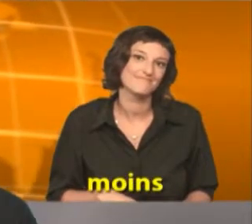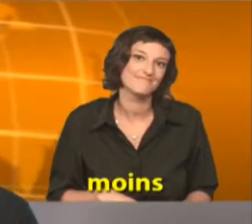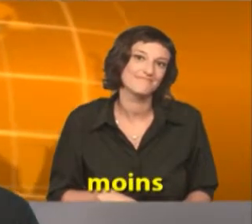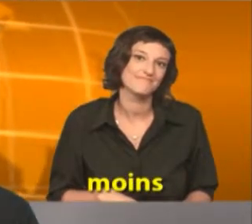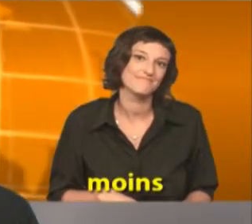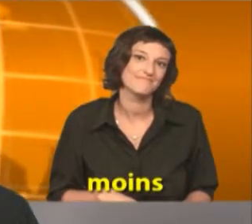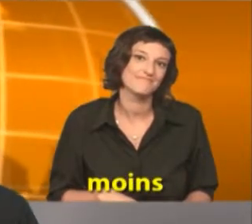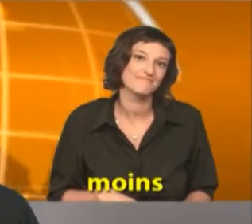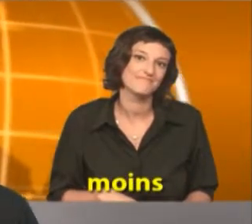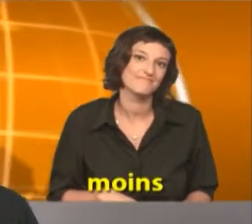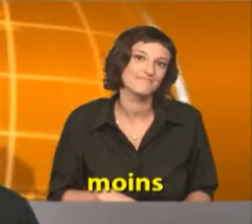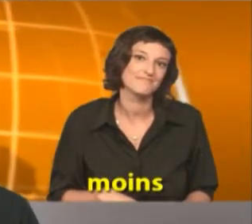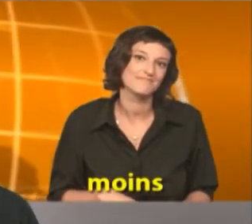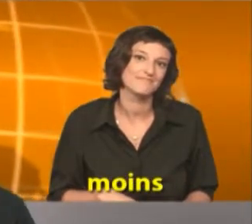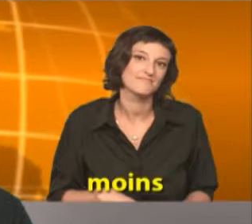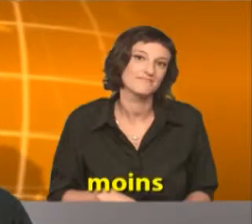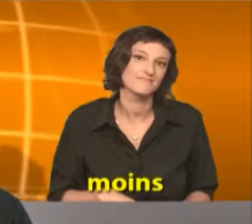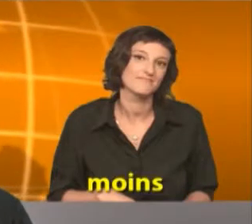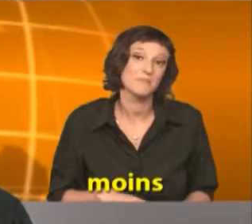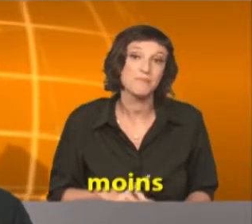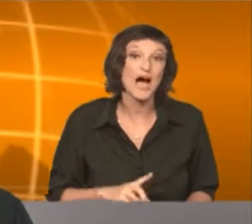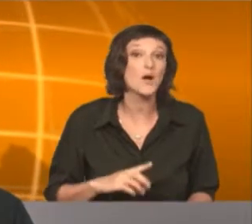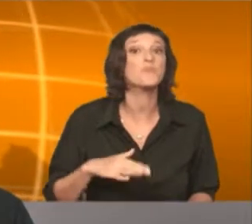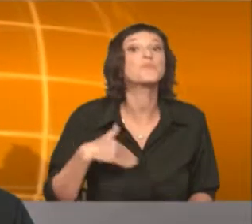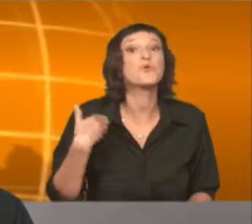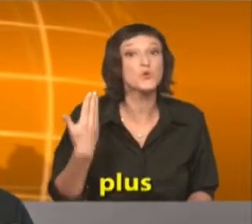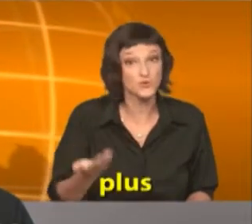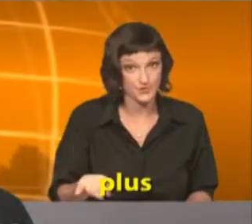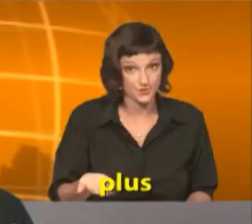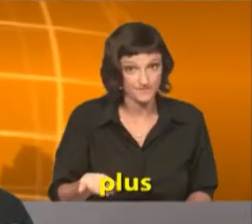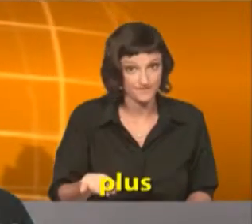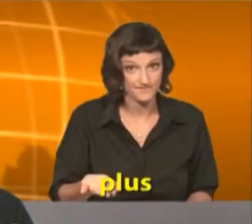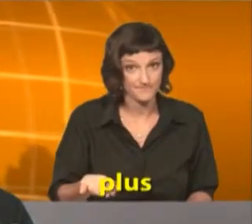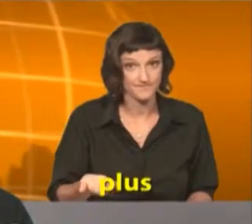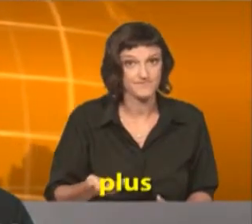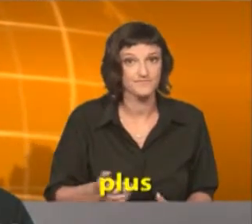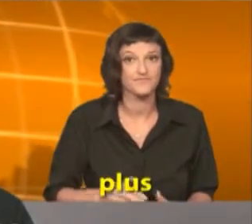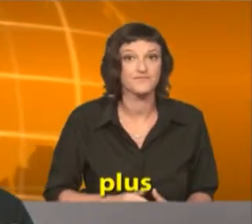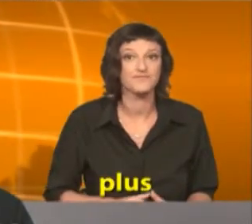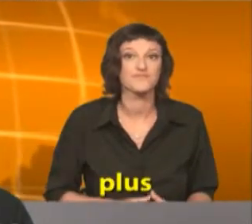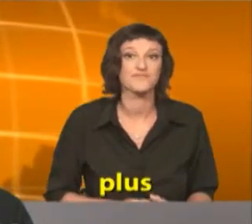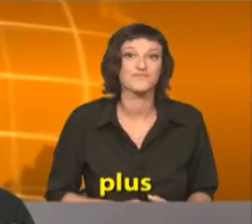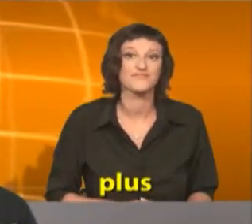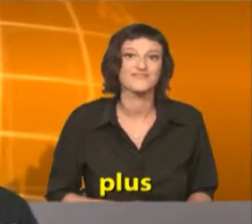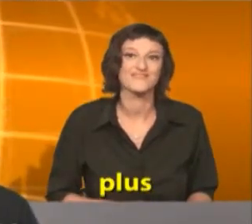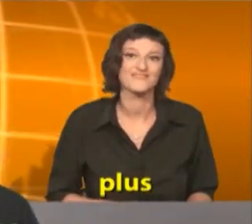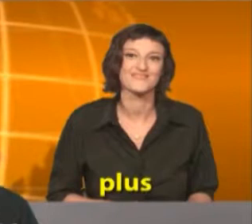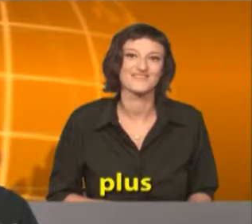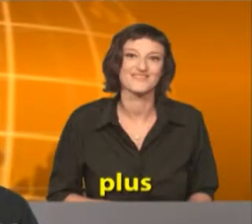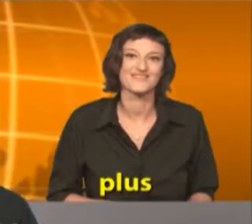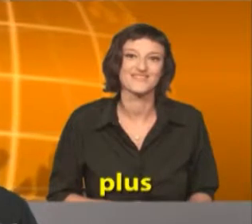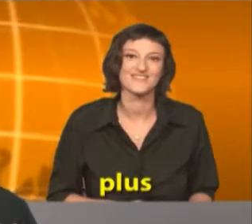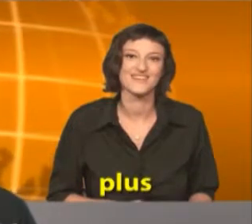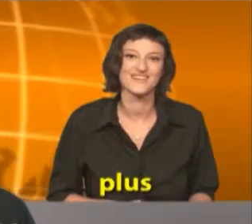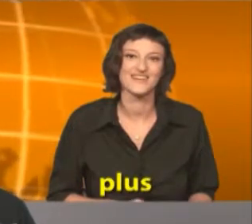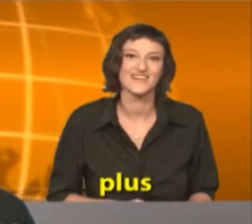Meno. Meno. Pas plus. Più. Più.